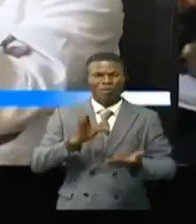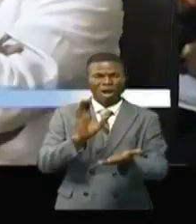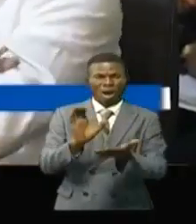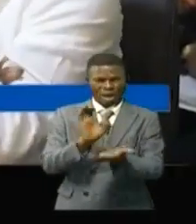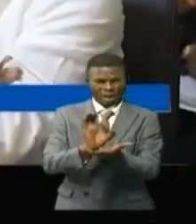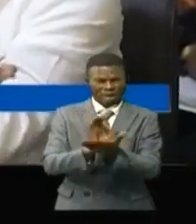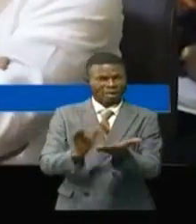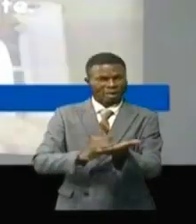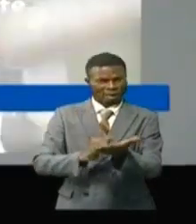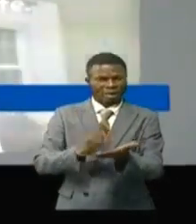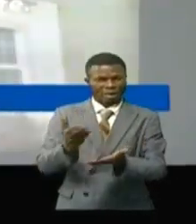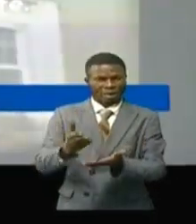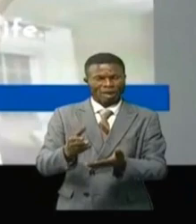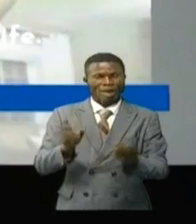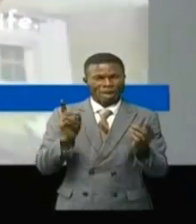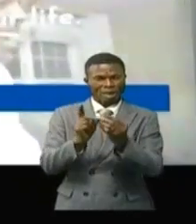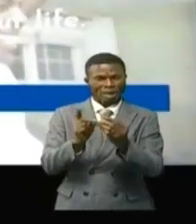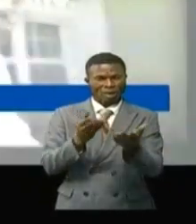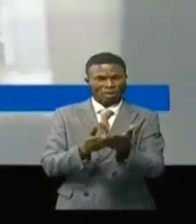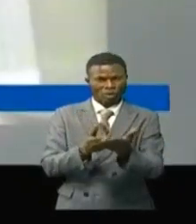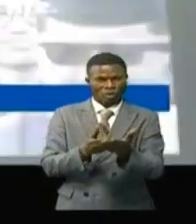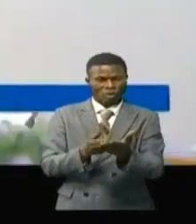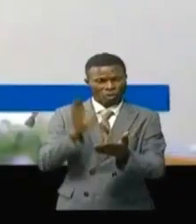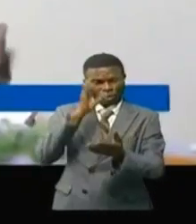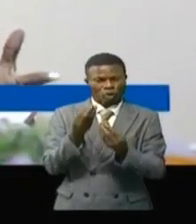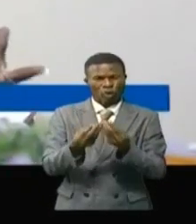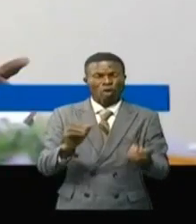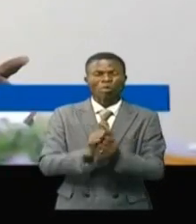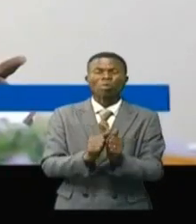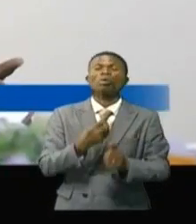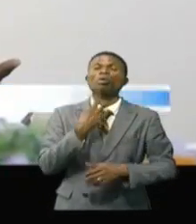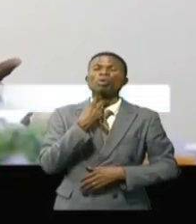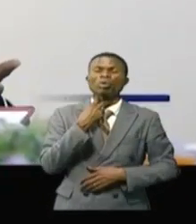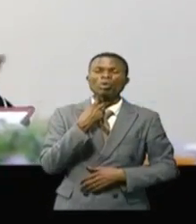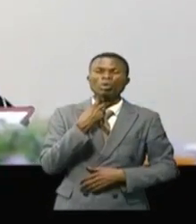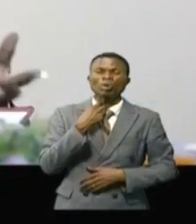Cette rencontre permettra de lever certains équivoques